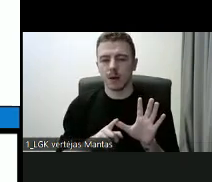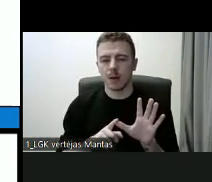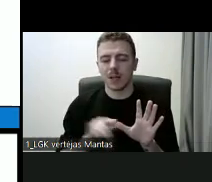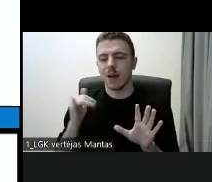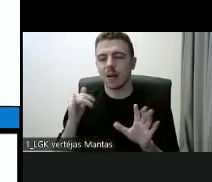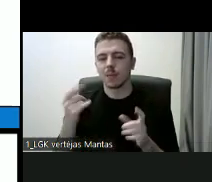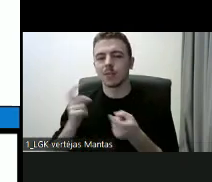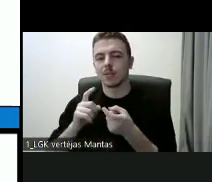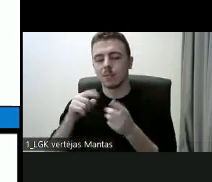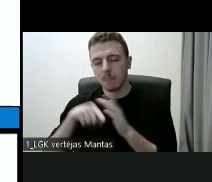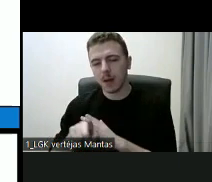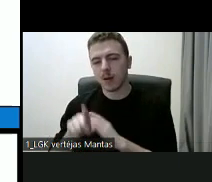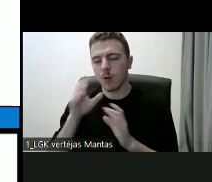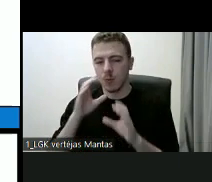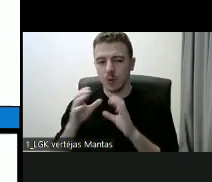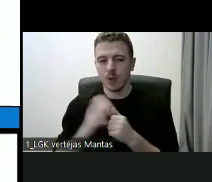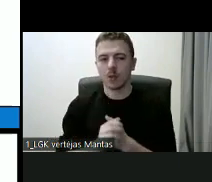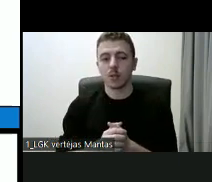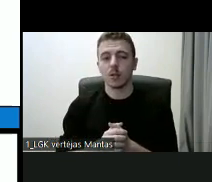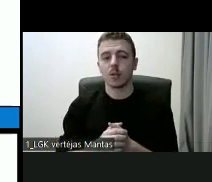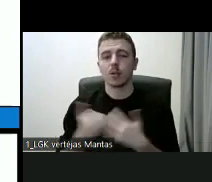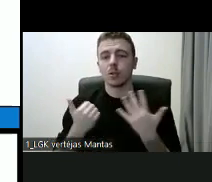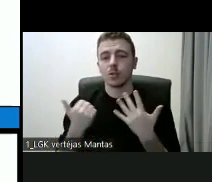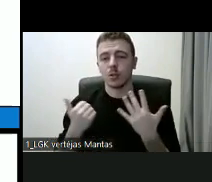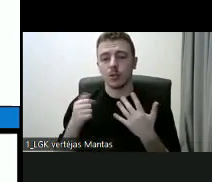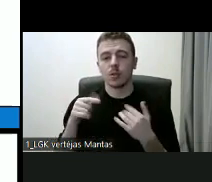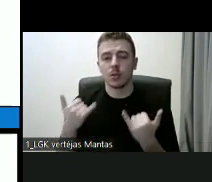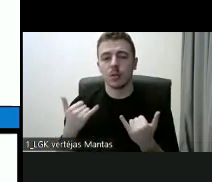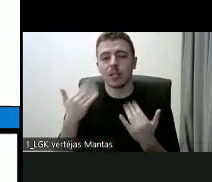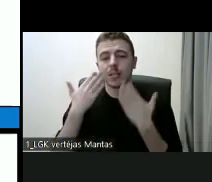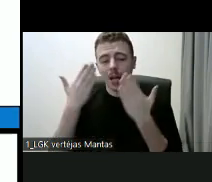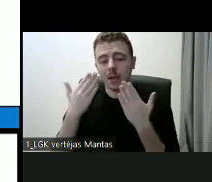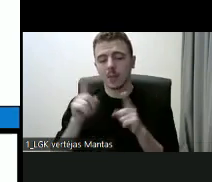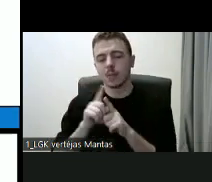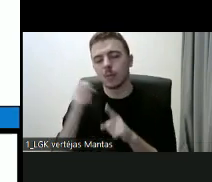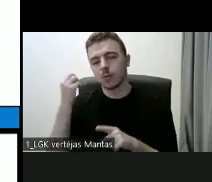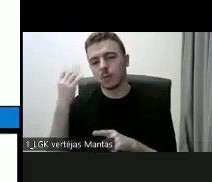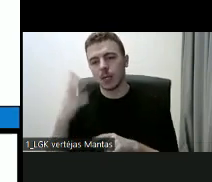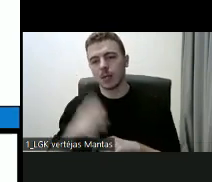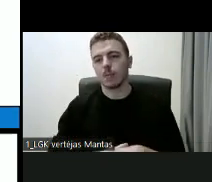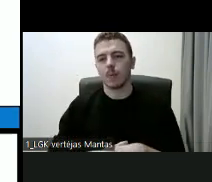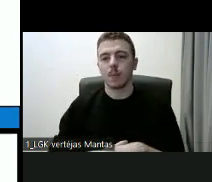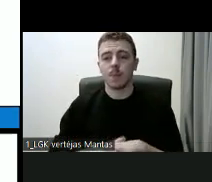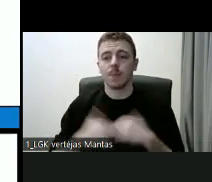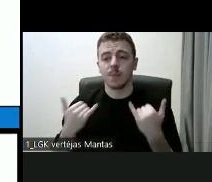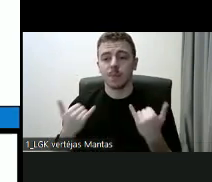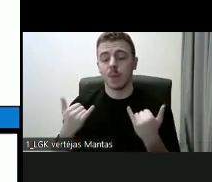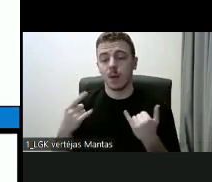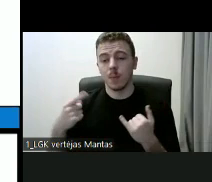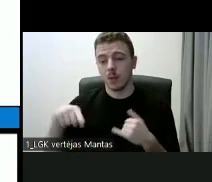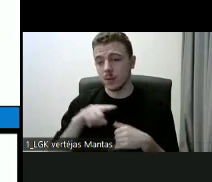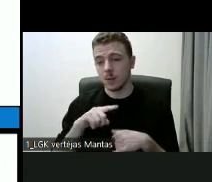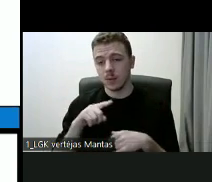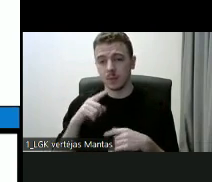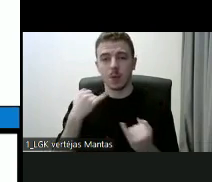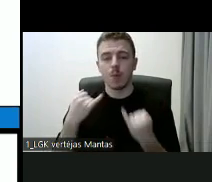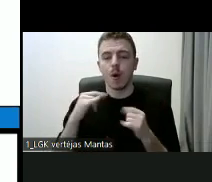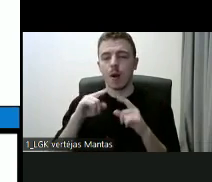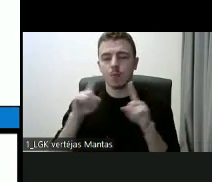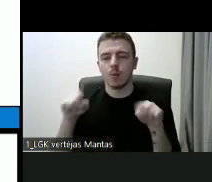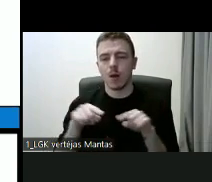komunikaciją. Ir šiandieninė skaitimas ir supratimas. Ir dabar jūs savo pokalbių